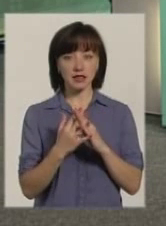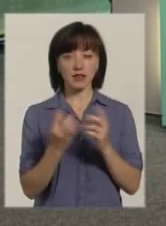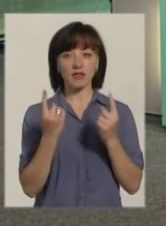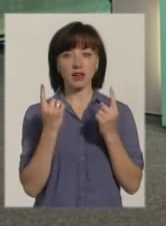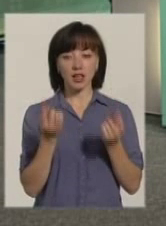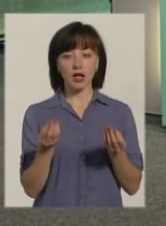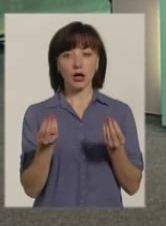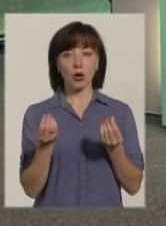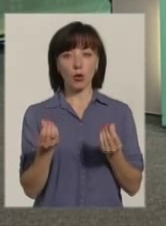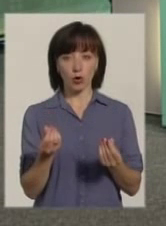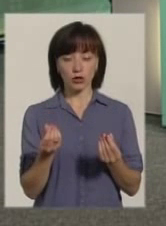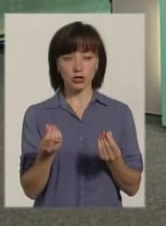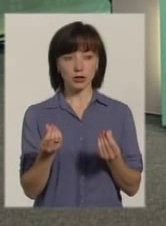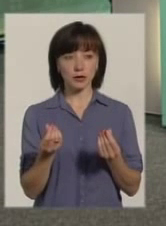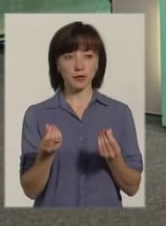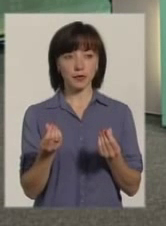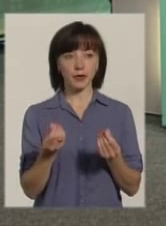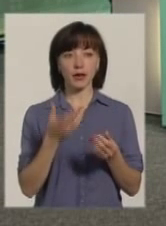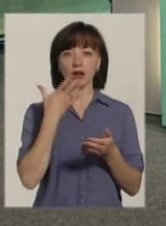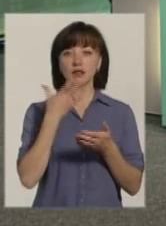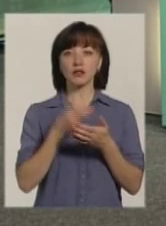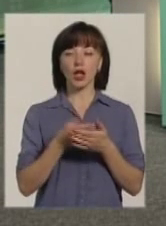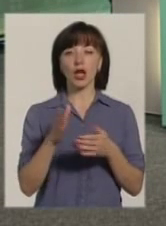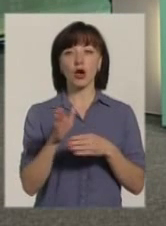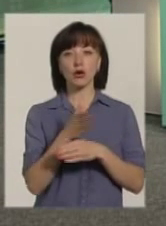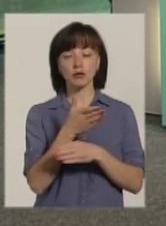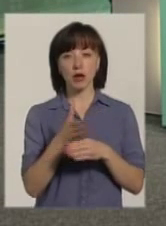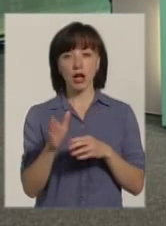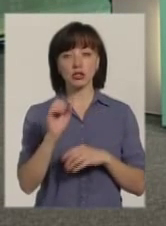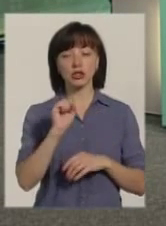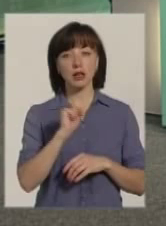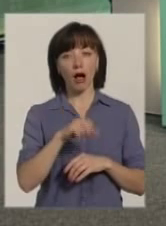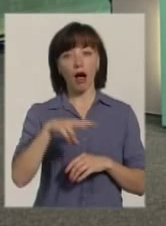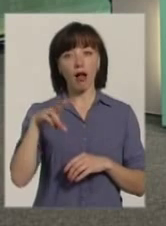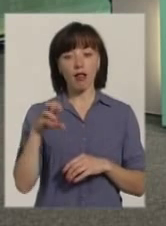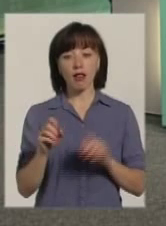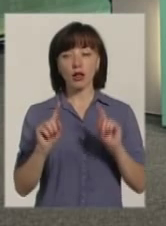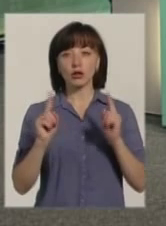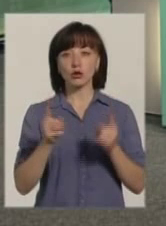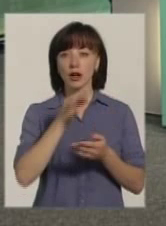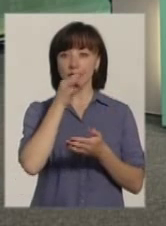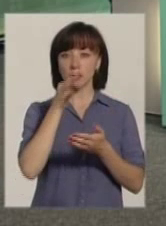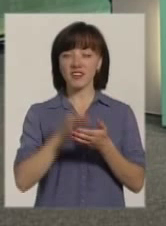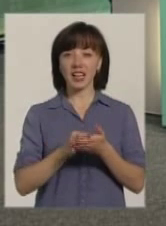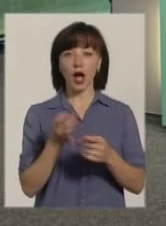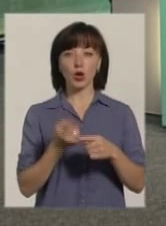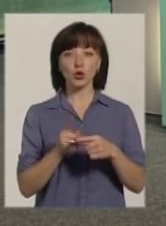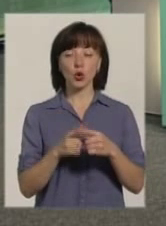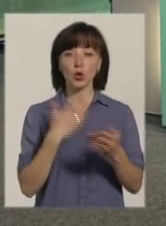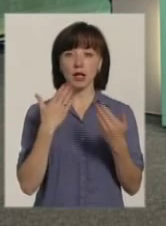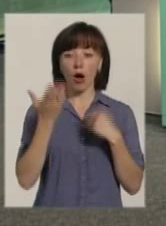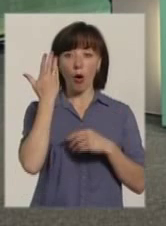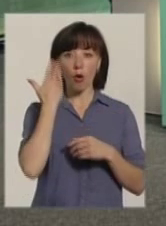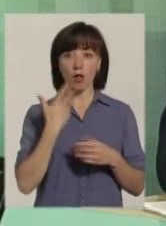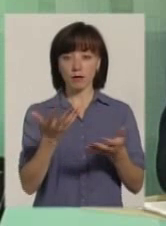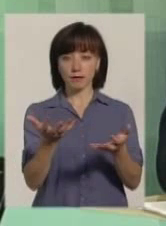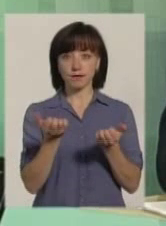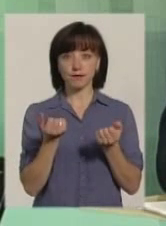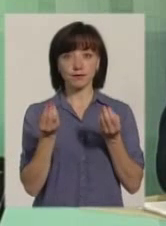великі суми коштів в своє розпорядження, але треба дуже відповідально до цього відноситись. Одержавши